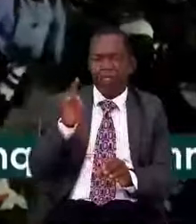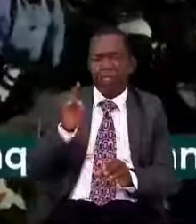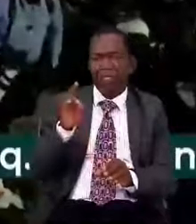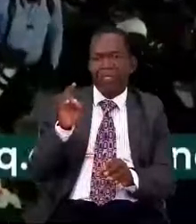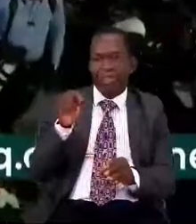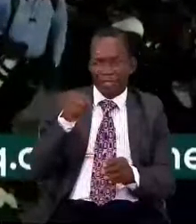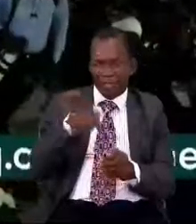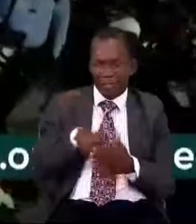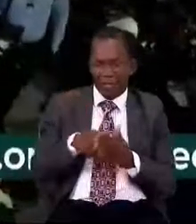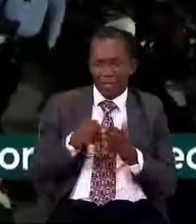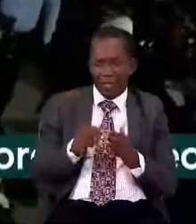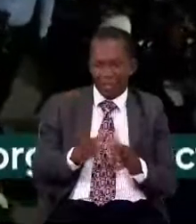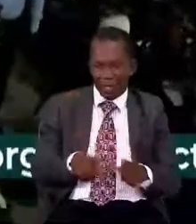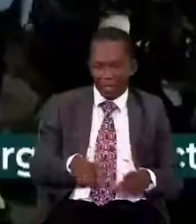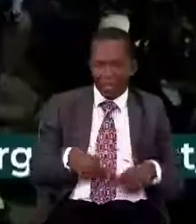d'attente,